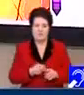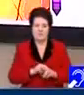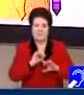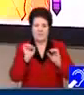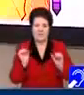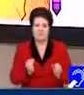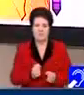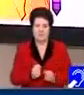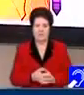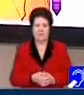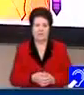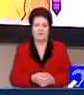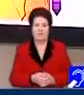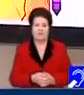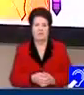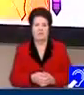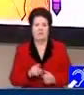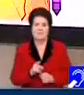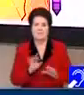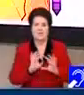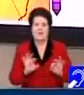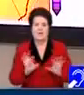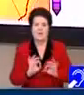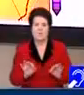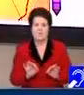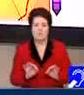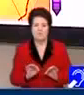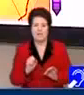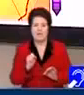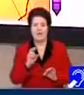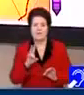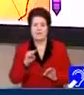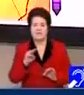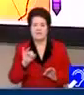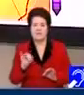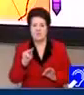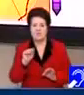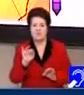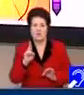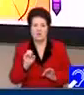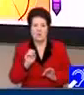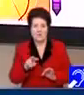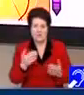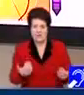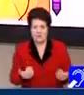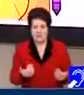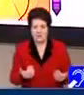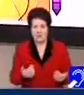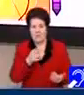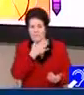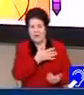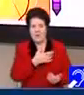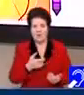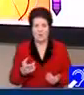răcire este cauzată din cauza unui anticiclon care se află la momentul actual. Pe